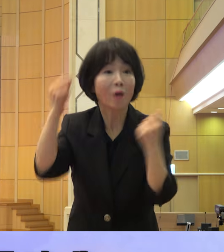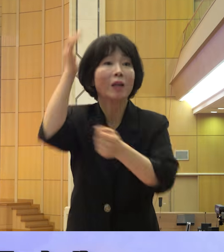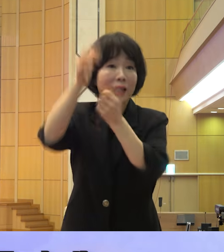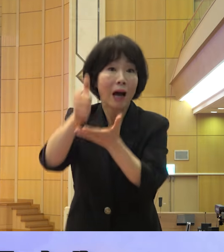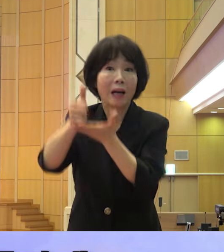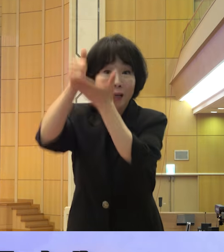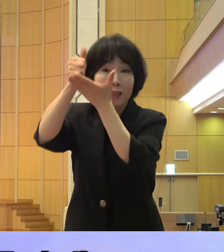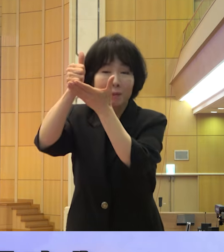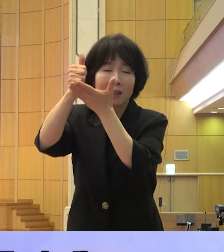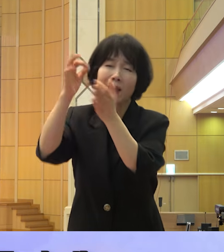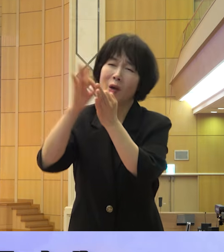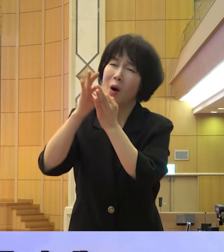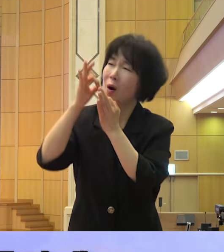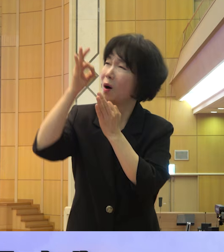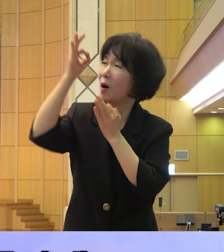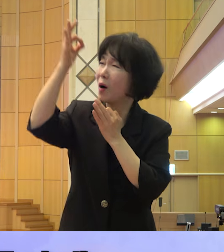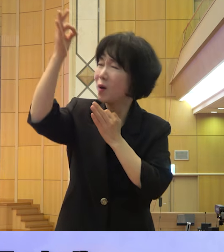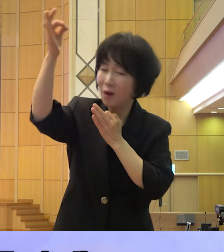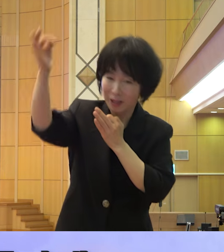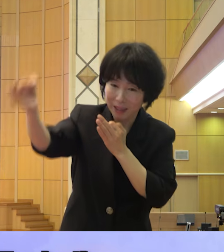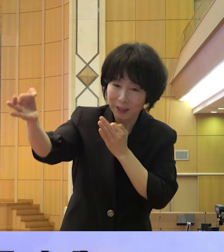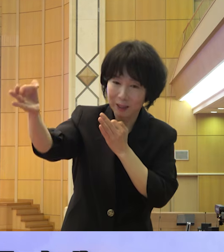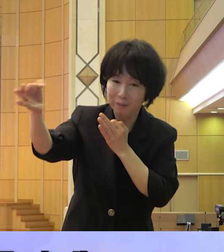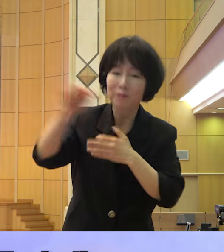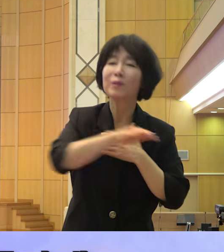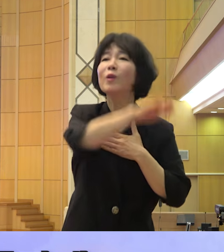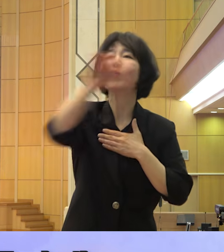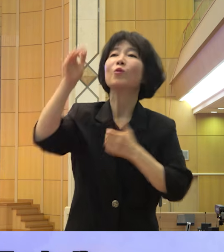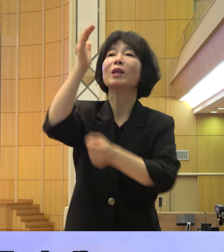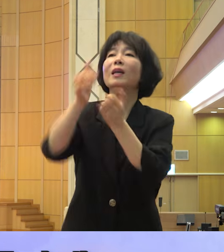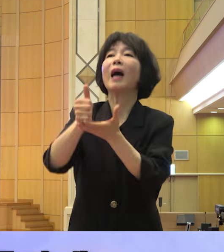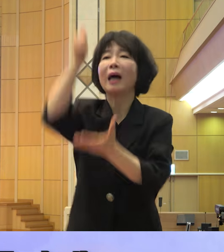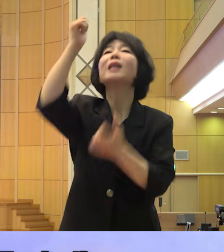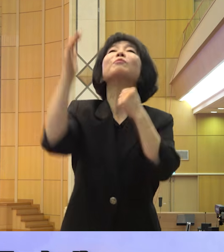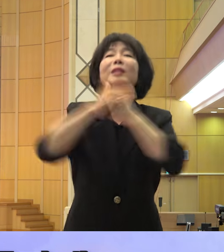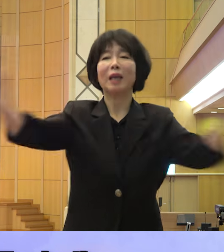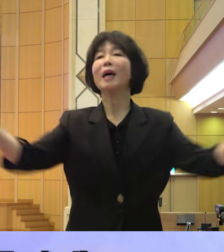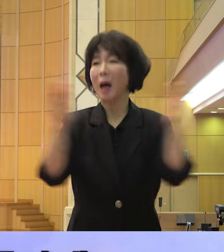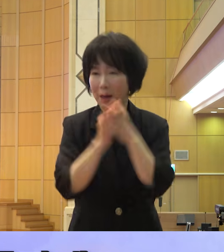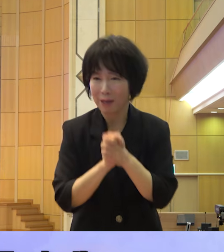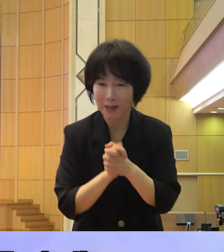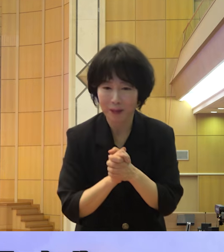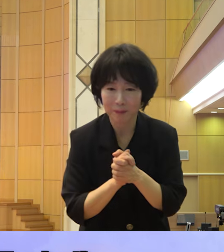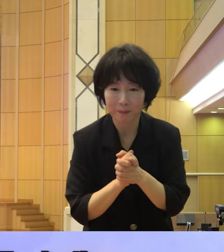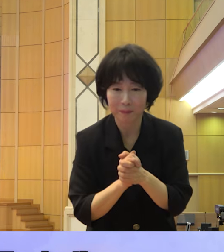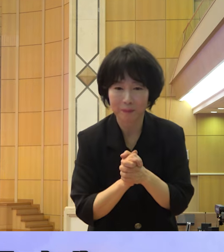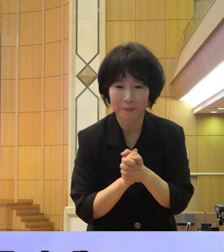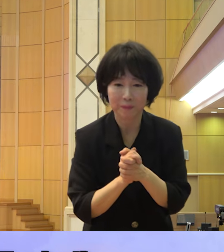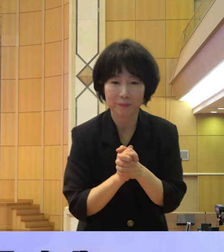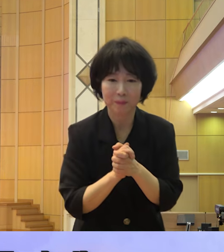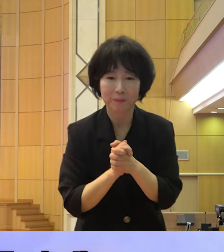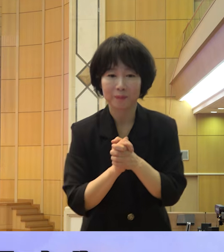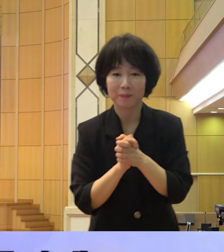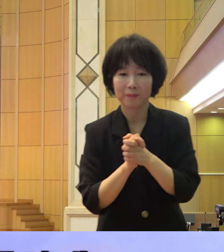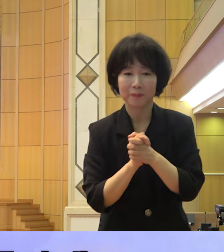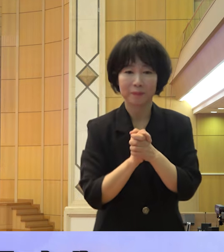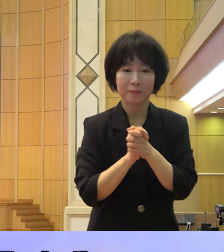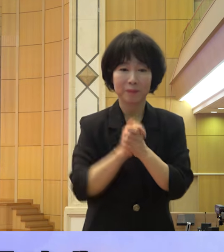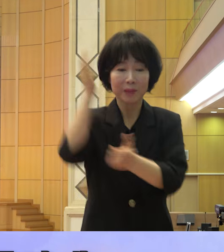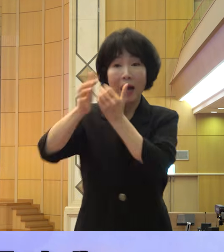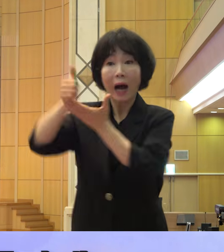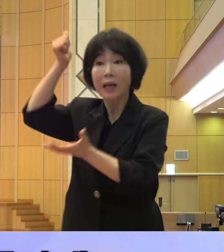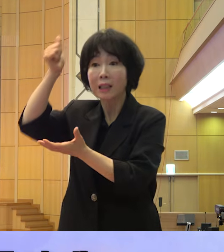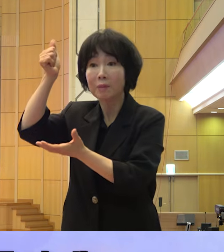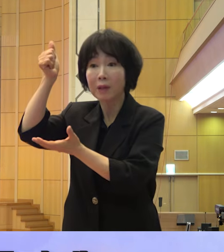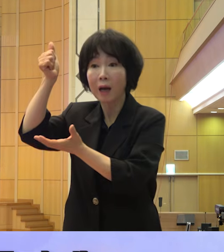하나님은 영원히 우리 하나님이시니. 할렐루야. 이